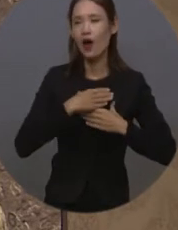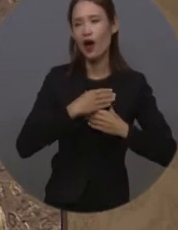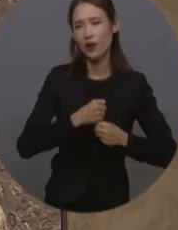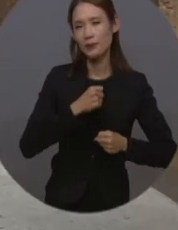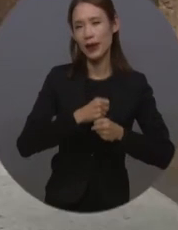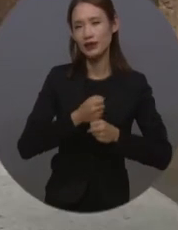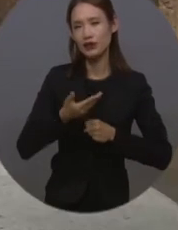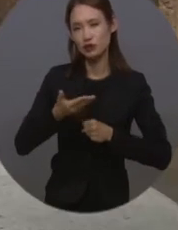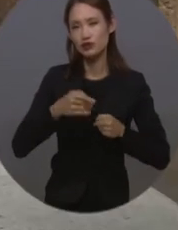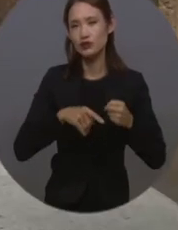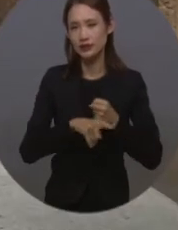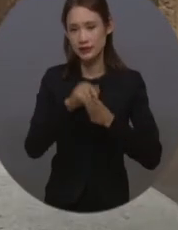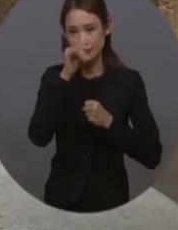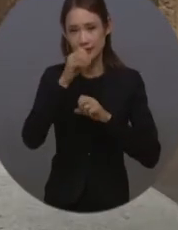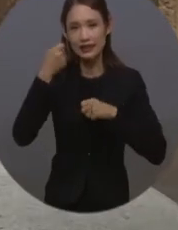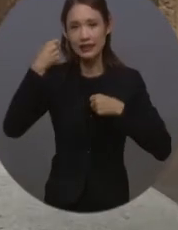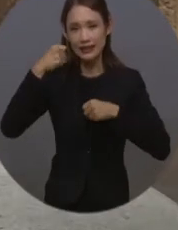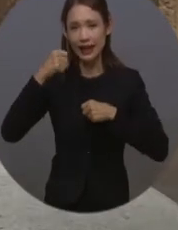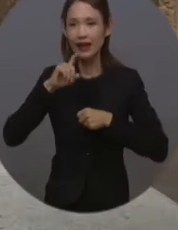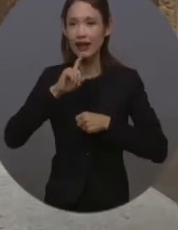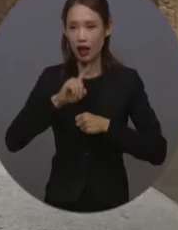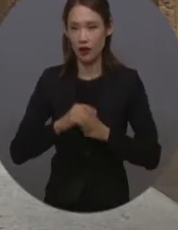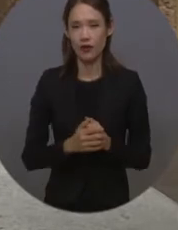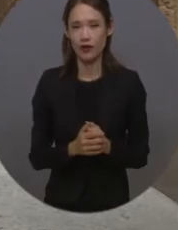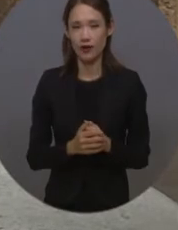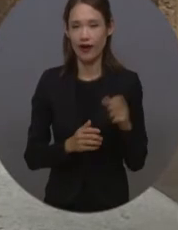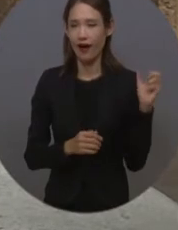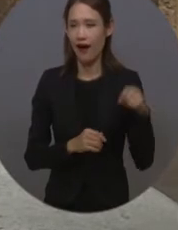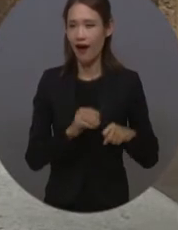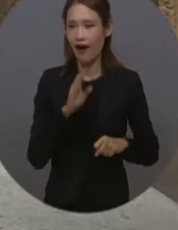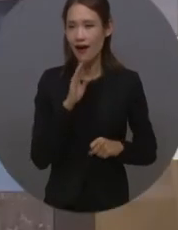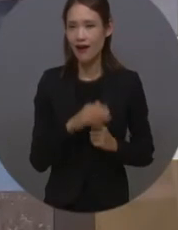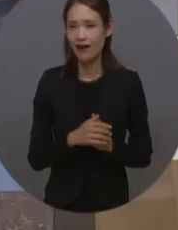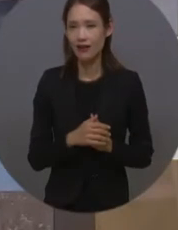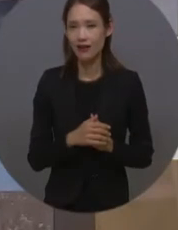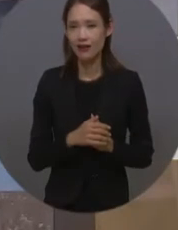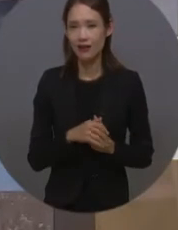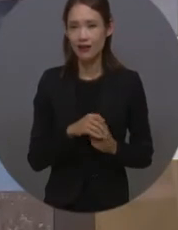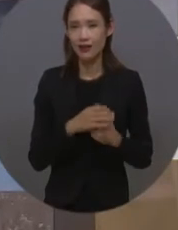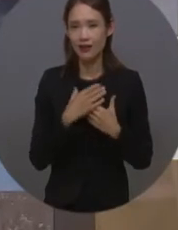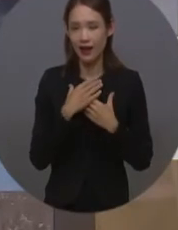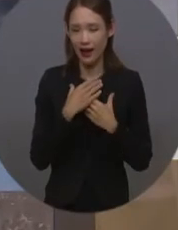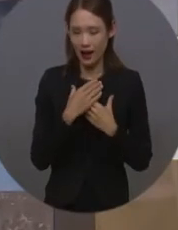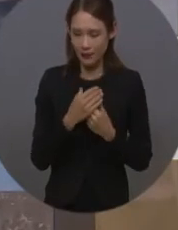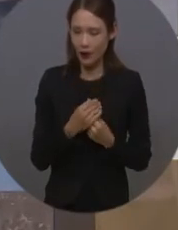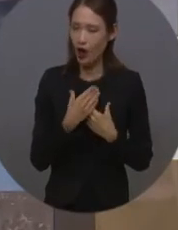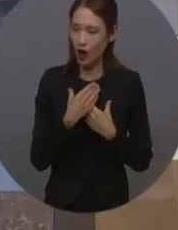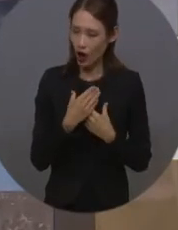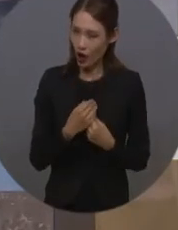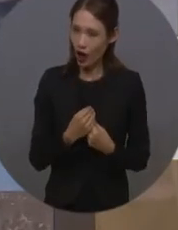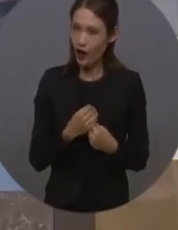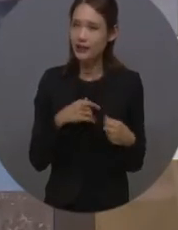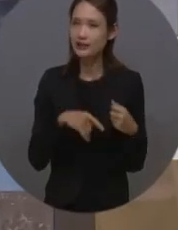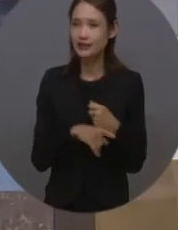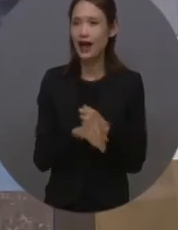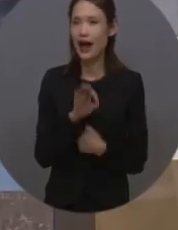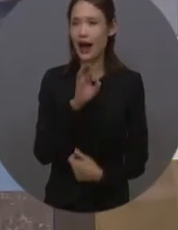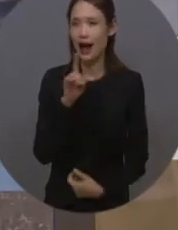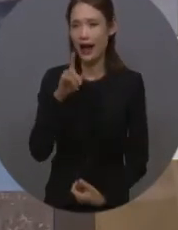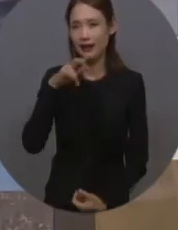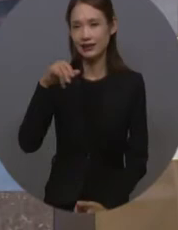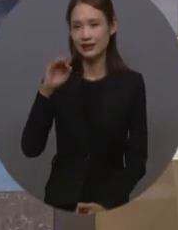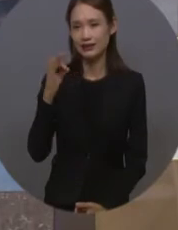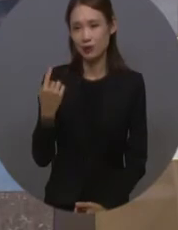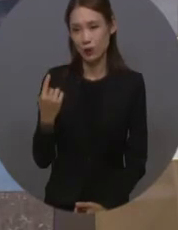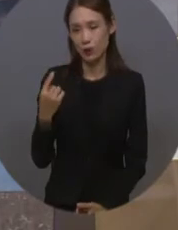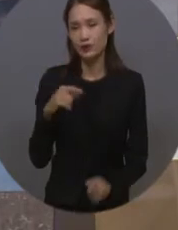아, 이탈리아어였군요. 그렇습니다. 이탈리아어로 아지오가 편안한 네, 또 맞습니다. 안락한을